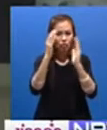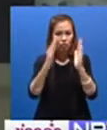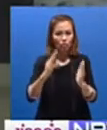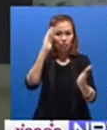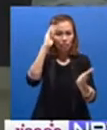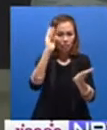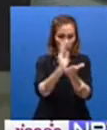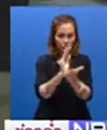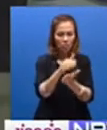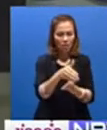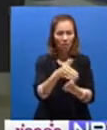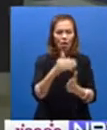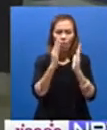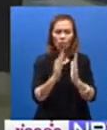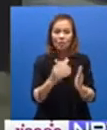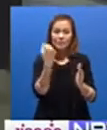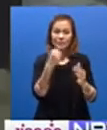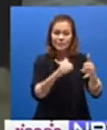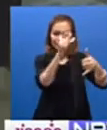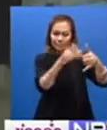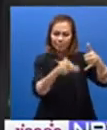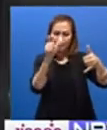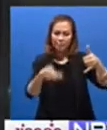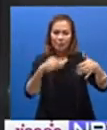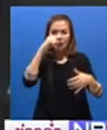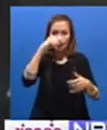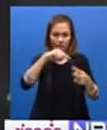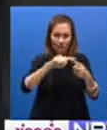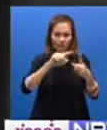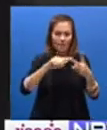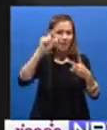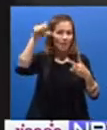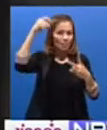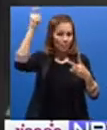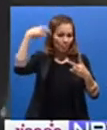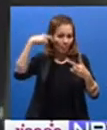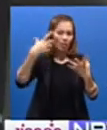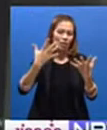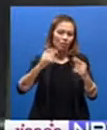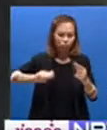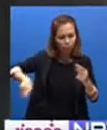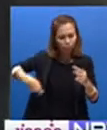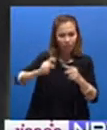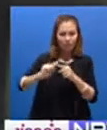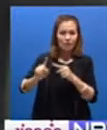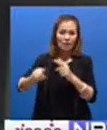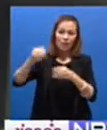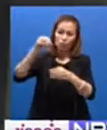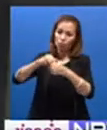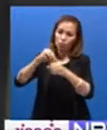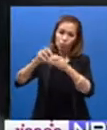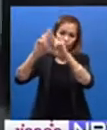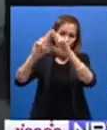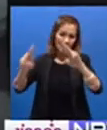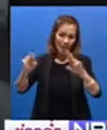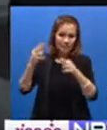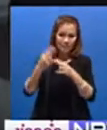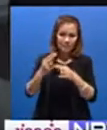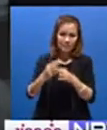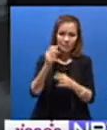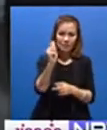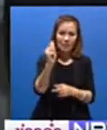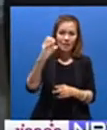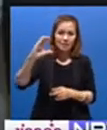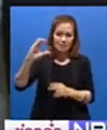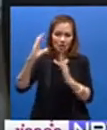ตำรวจไปก่อนหน้านี้ 10คนมีทั้งคนไทยและแรงงานต่างด้าวซึ่งเป็นผู้ที่อยู่ใน ACบารที่ผู้เสียชีวิตทั้ง 2คนไป